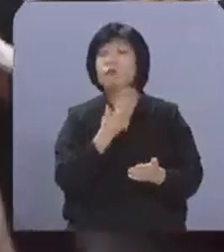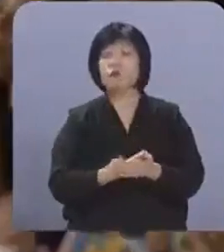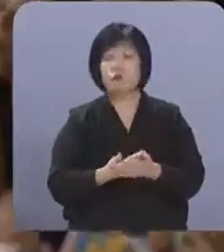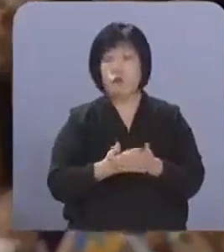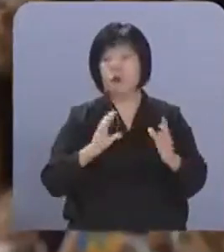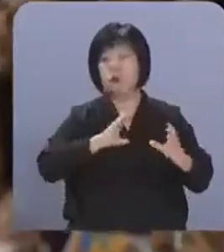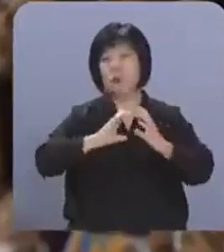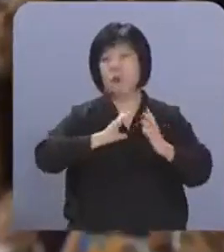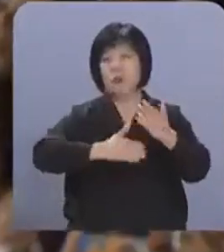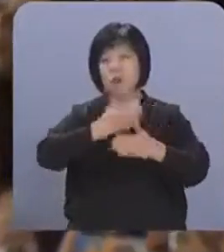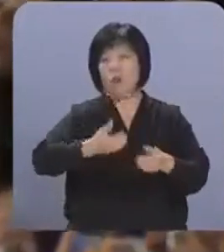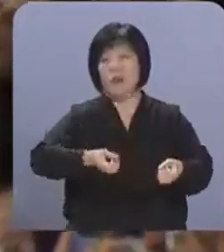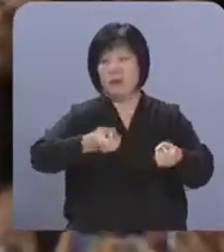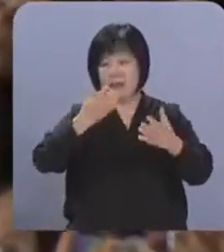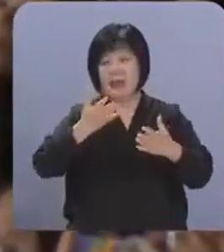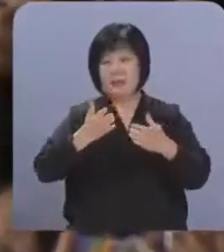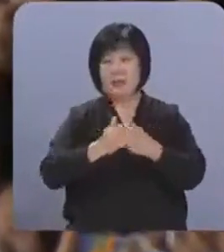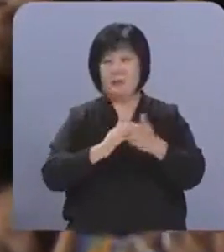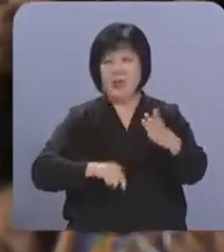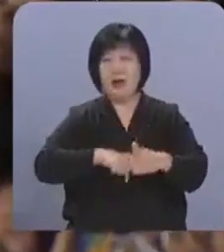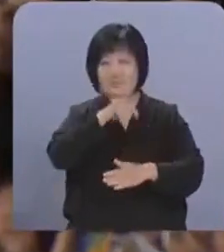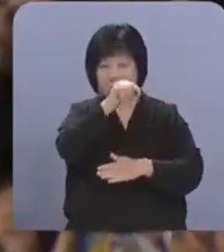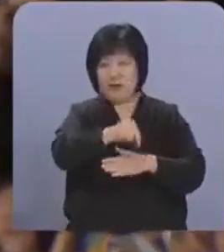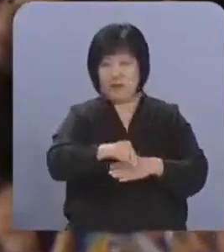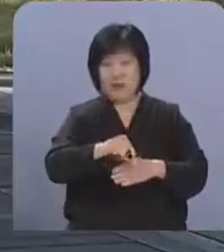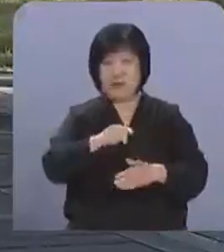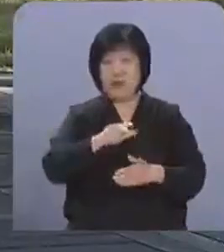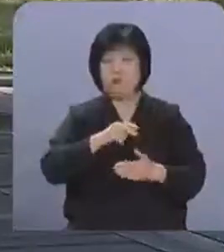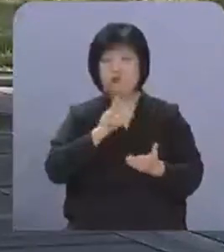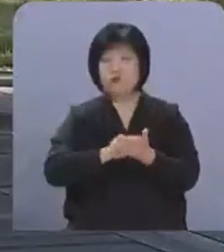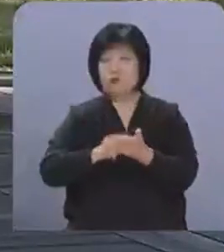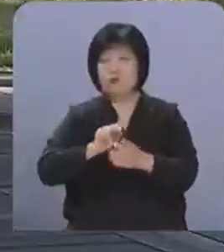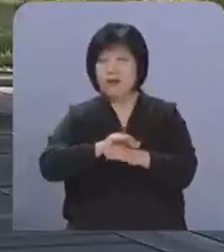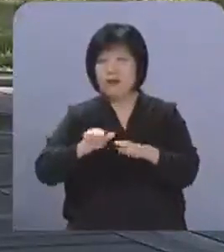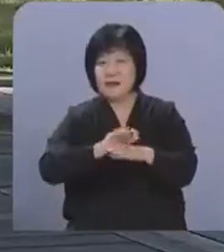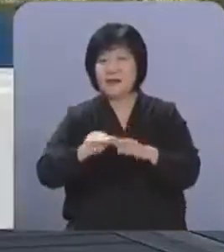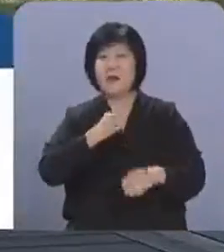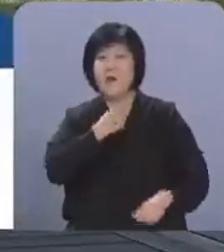어려운 상황들이 잘 해결되길 바란다고 말했습니다.